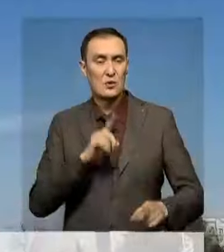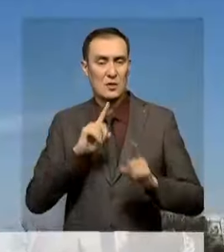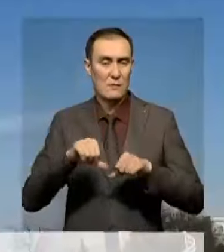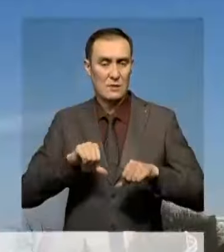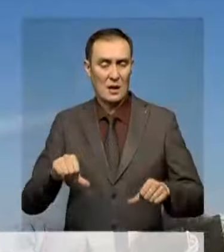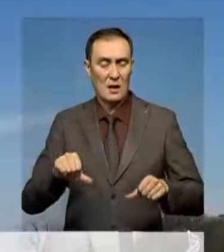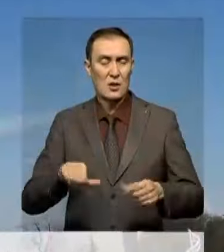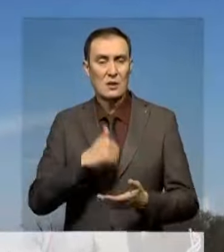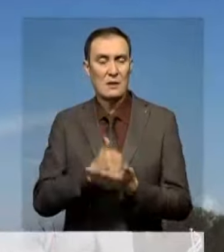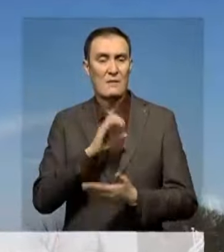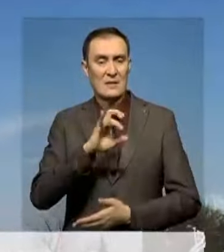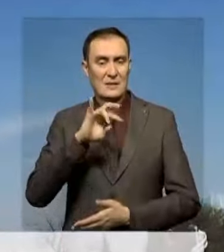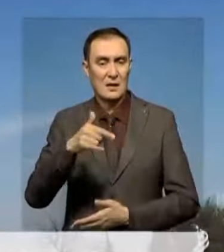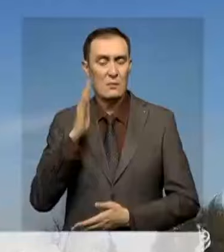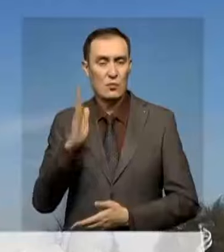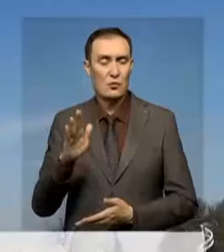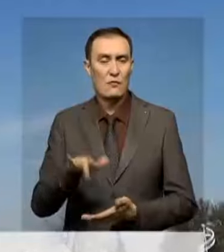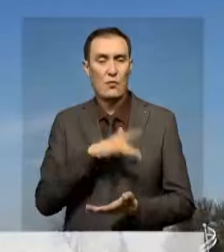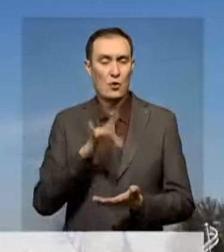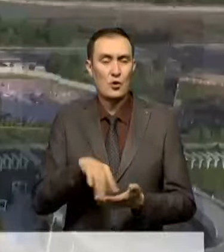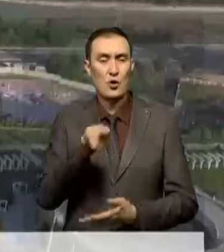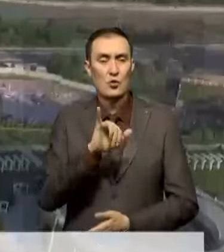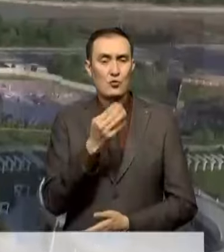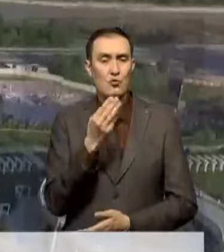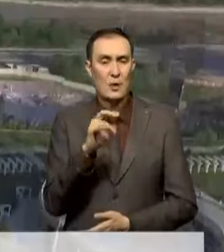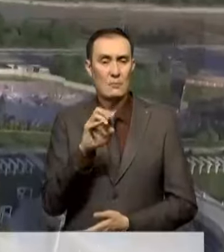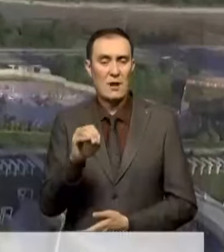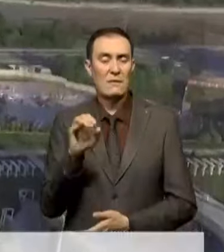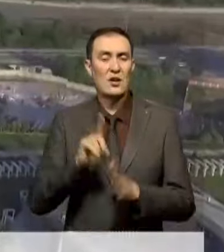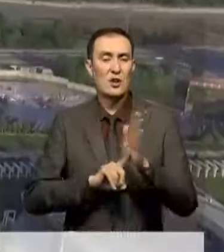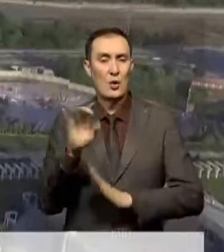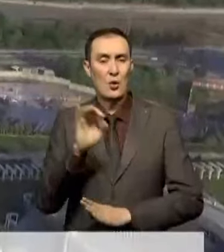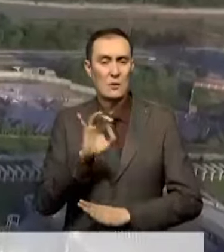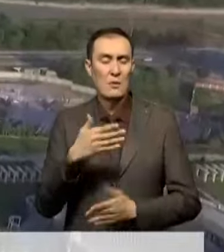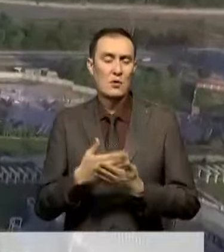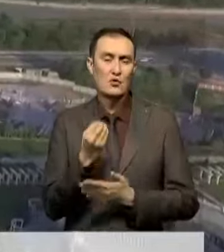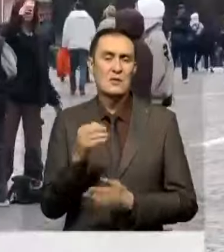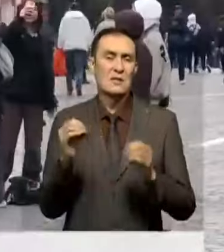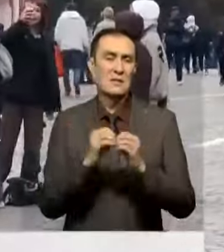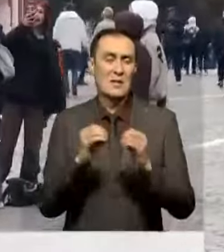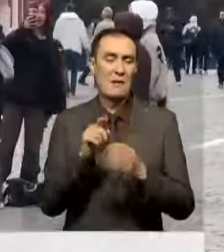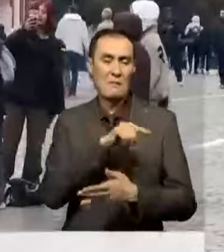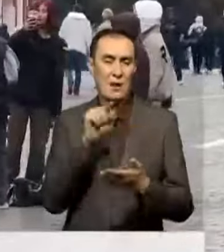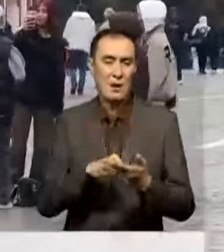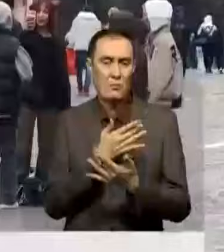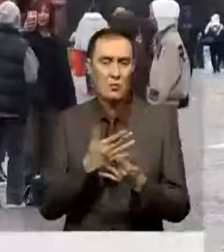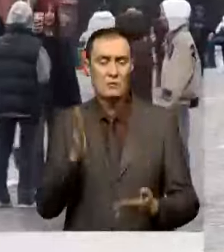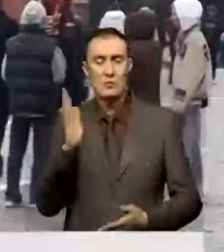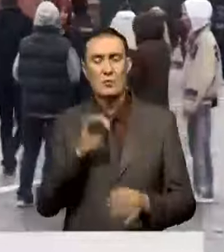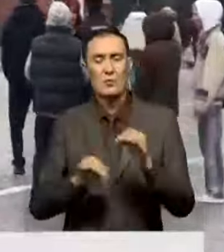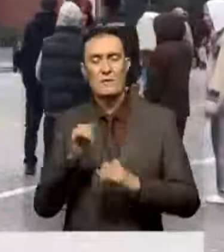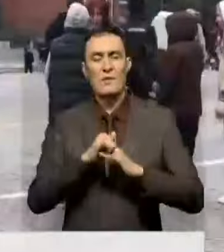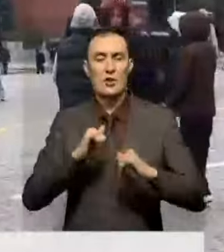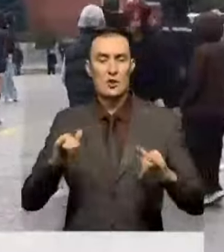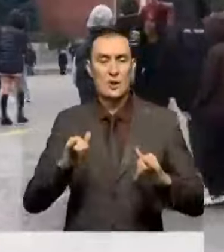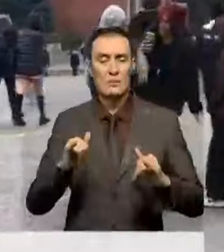заседание Совета глав СНГ состоится уже в Душанбе в начале октября. Еще порядка порядка 10 вопросов лидеры стран обсудят уже в